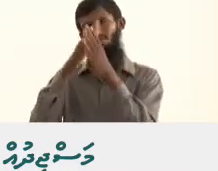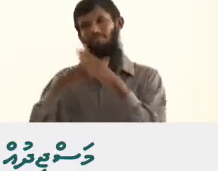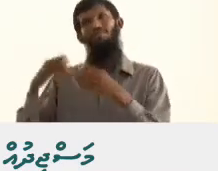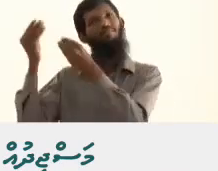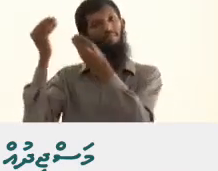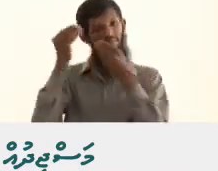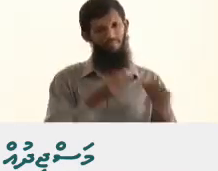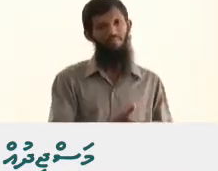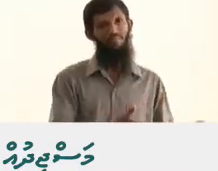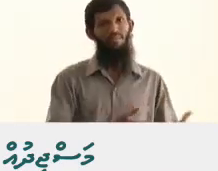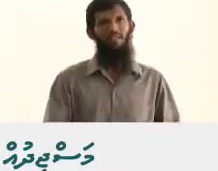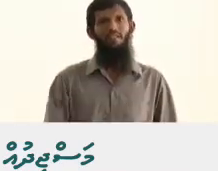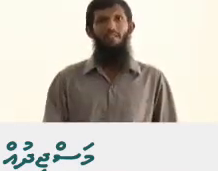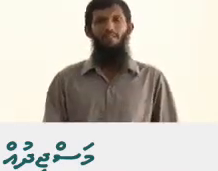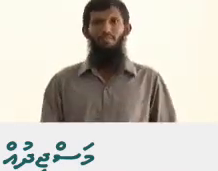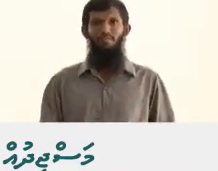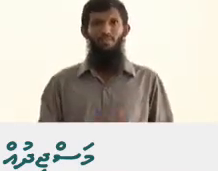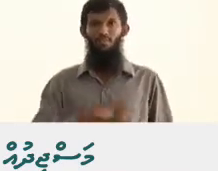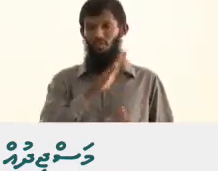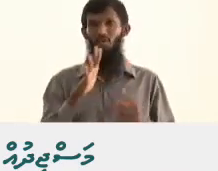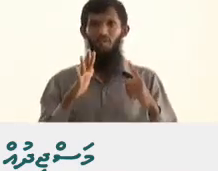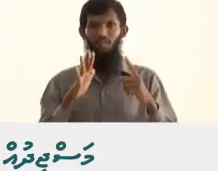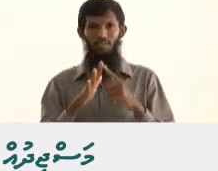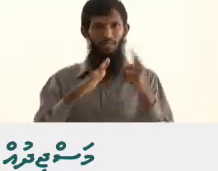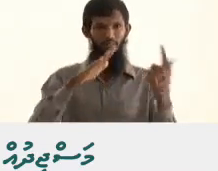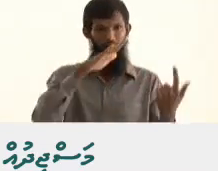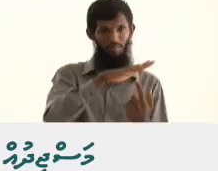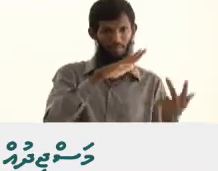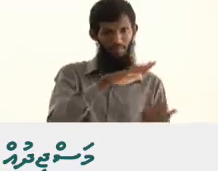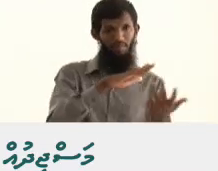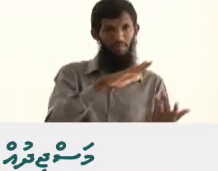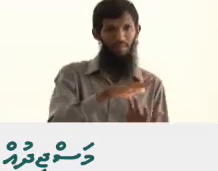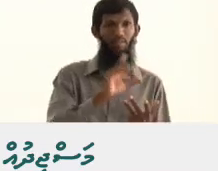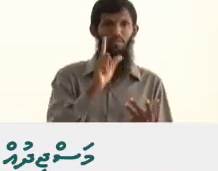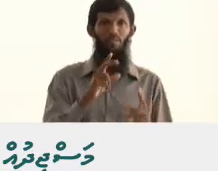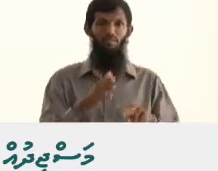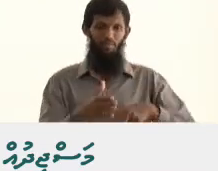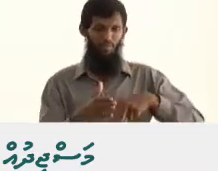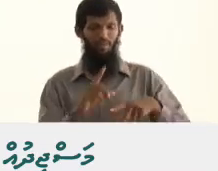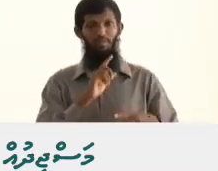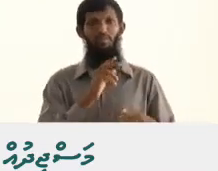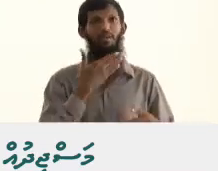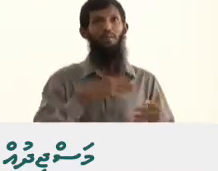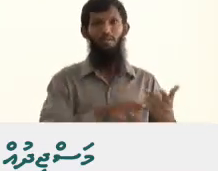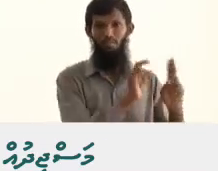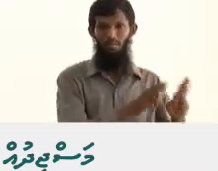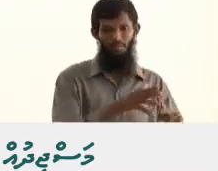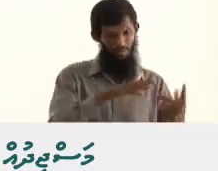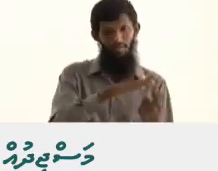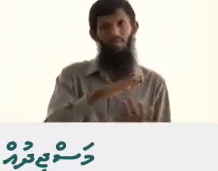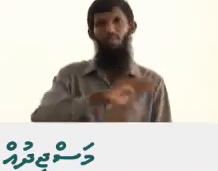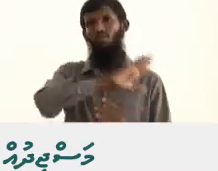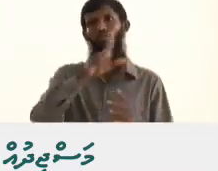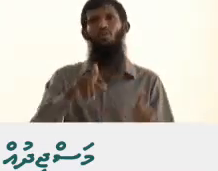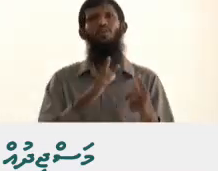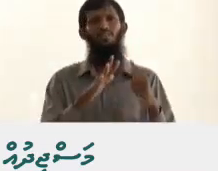اللبان دي ادي تدمغلي بوداگن تبه مي امتوگ ما ان هتر خليفه ان نشا امها اصحاب بكل الناي تعبي